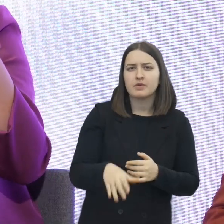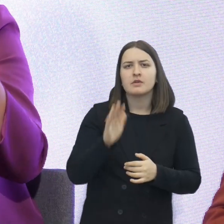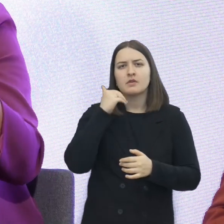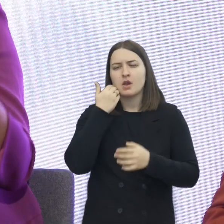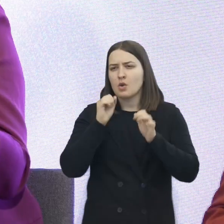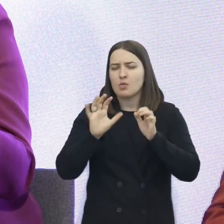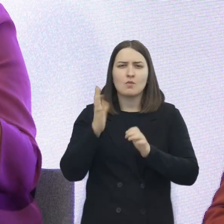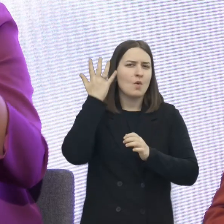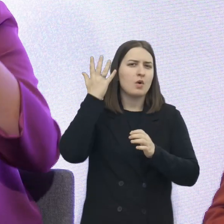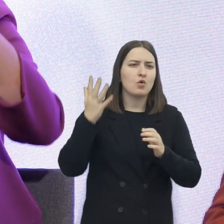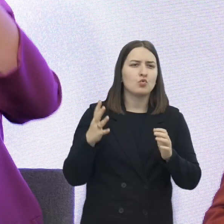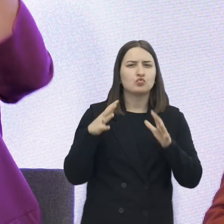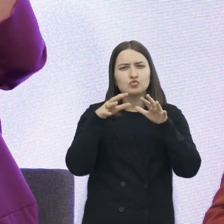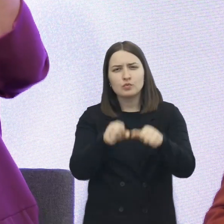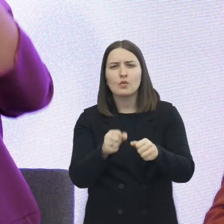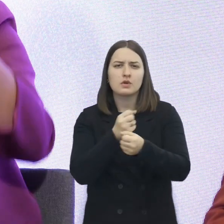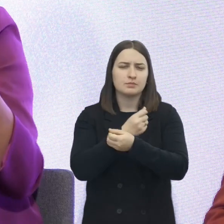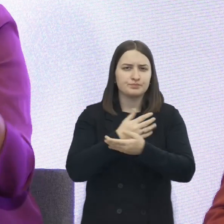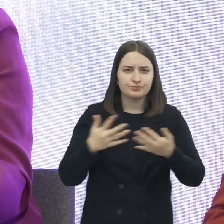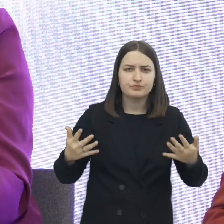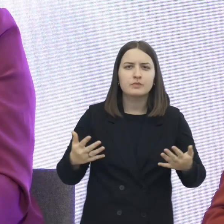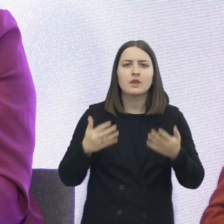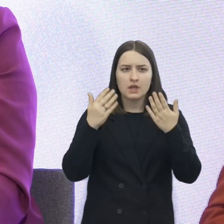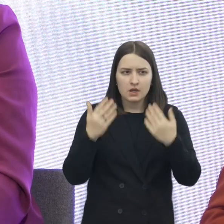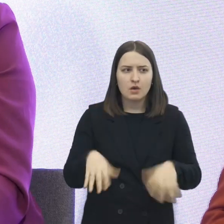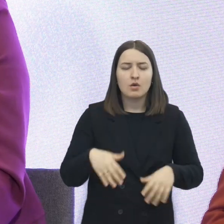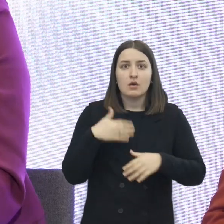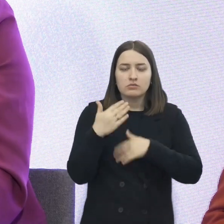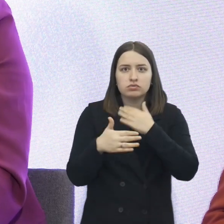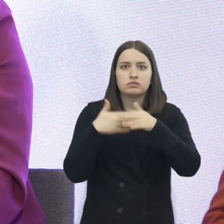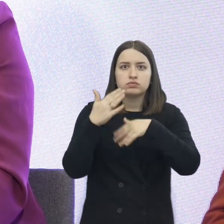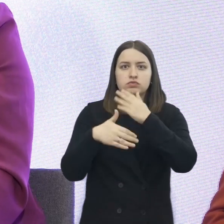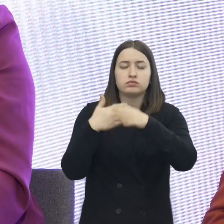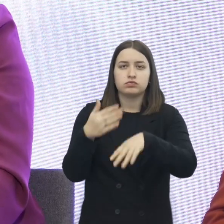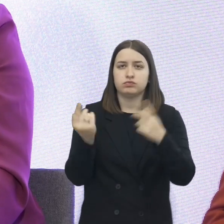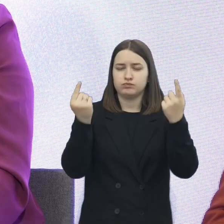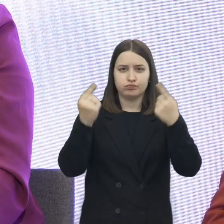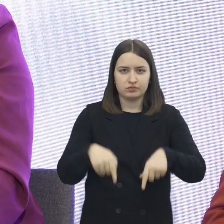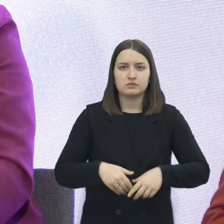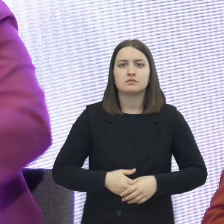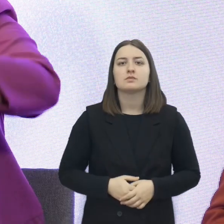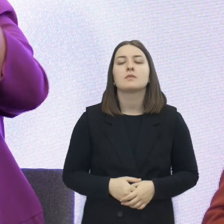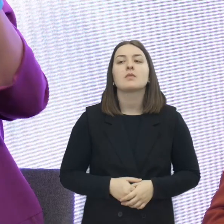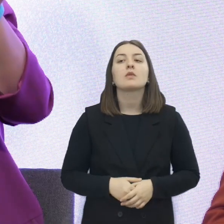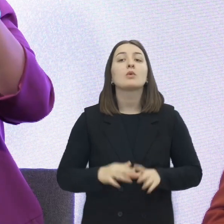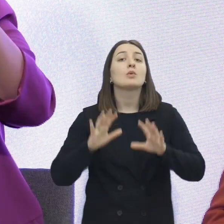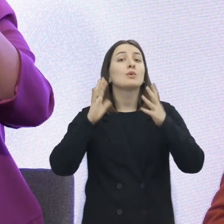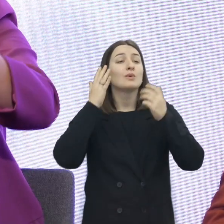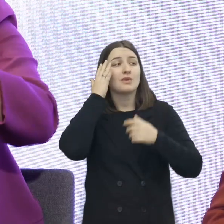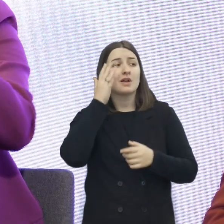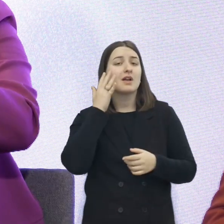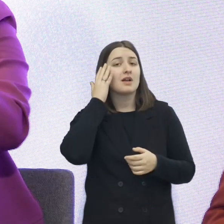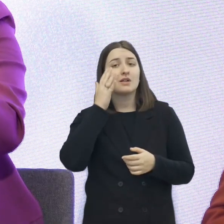užpuolimai prasideda ir panašus. Ir jau mes nueiname net tą piramidę į viršų. Tai tas vyksta. Jeigu mes galvom, kad tai yra kažkur tai ne